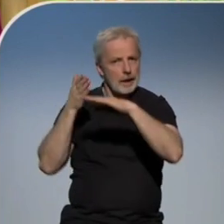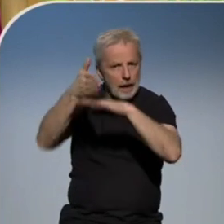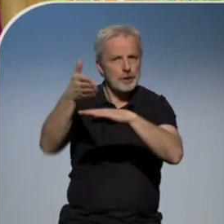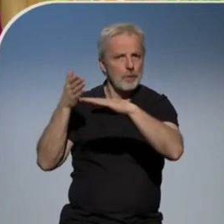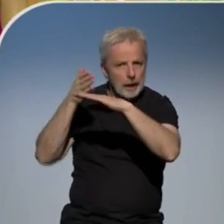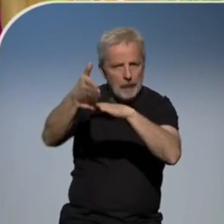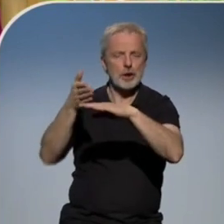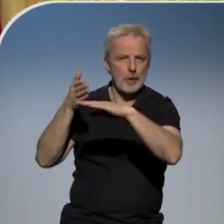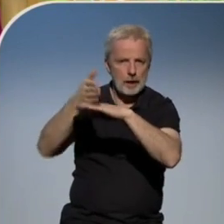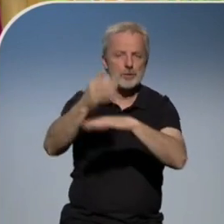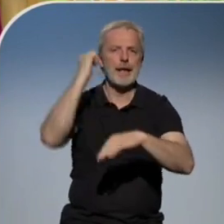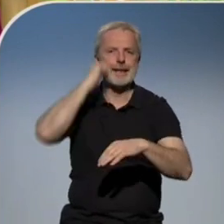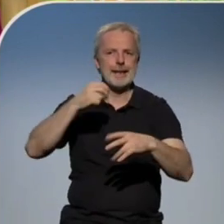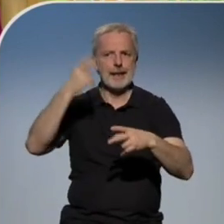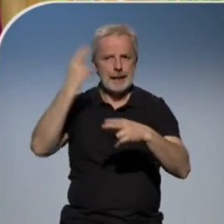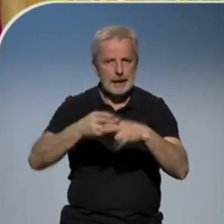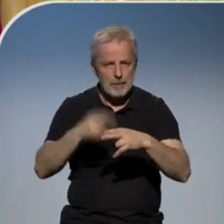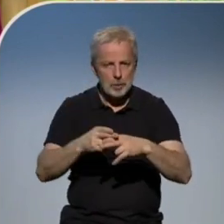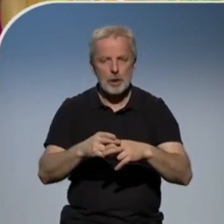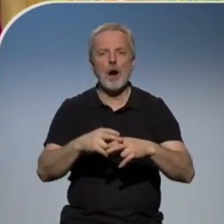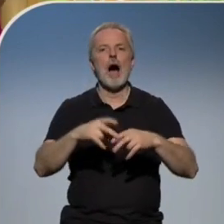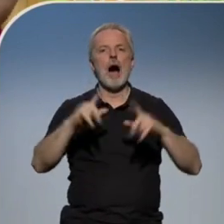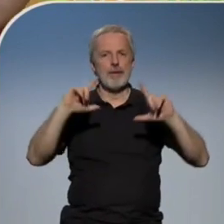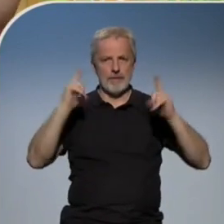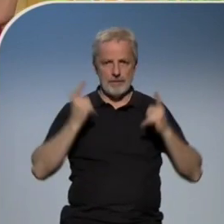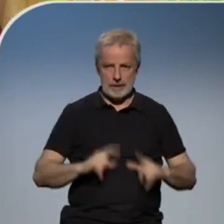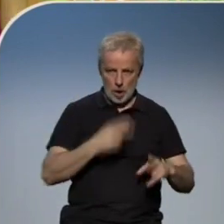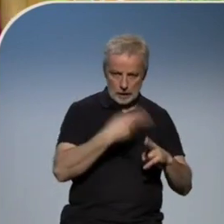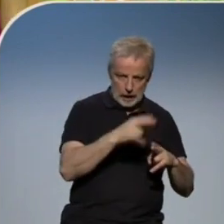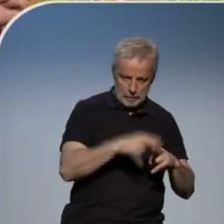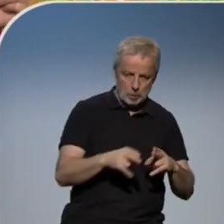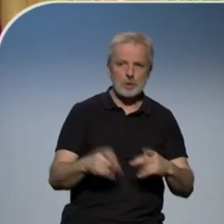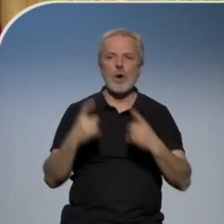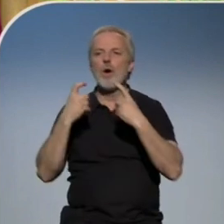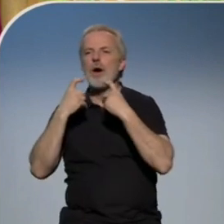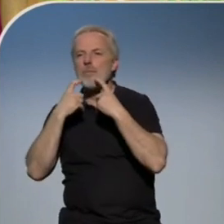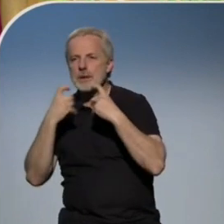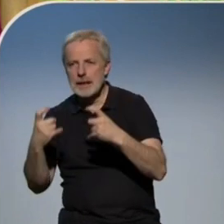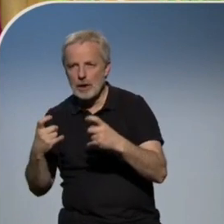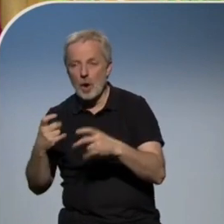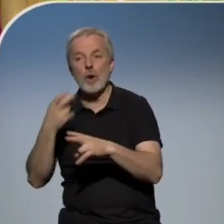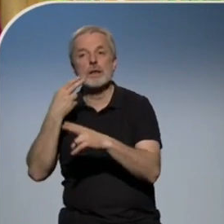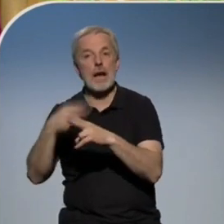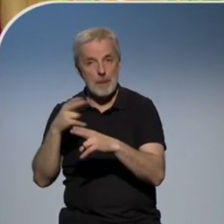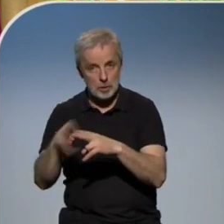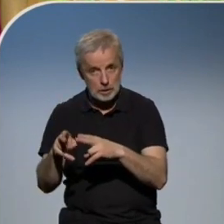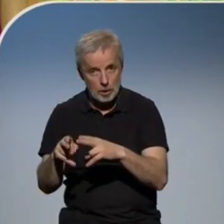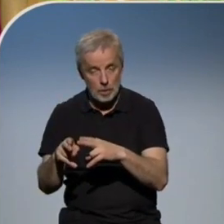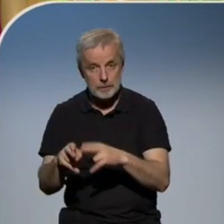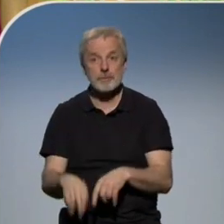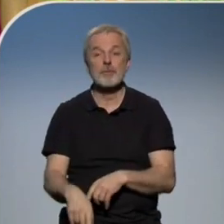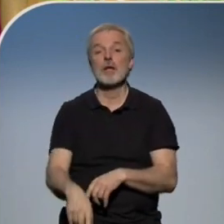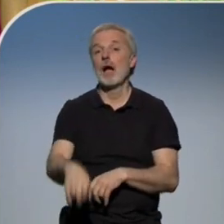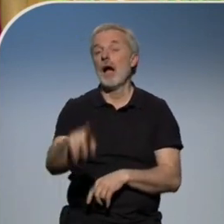jak to mám nazvat, prostě prochází tou částí fyzioterapeutickou a i tou psychi- no. já bych to řekla správně, psychoterapeutickou,